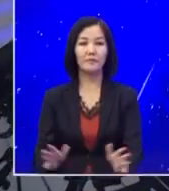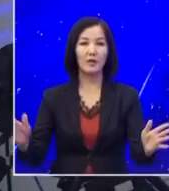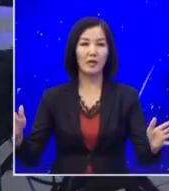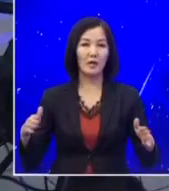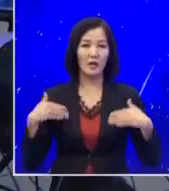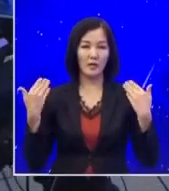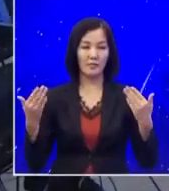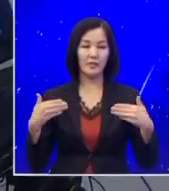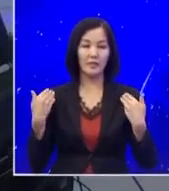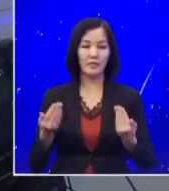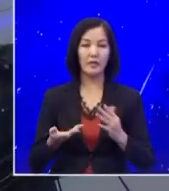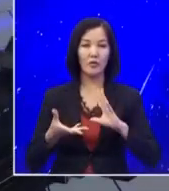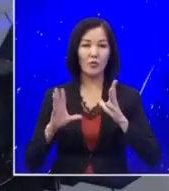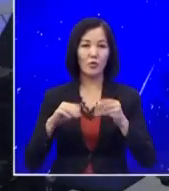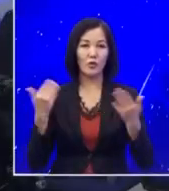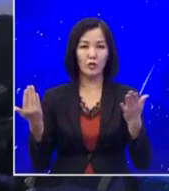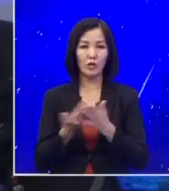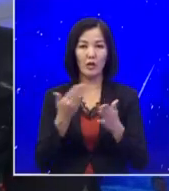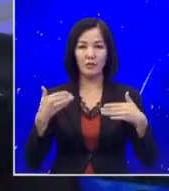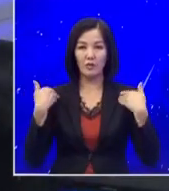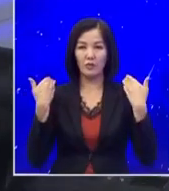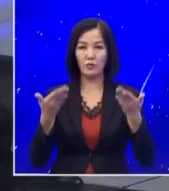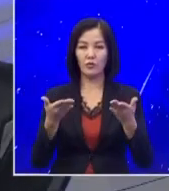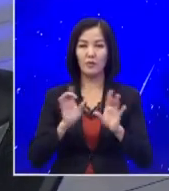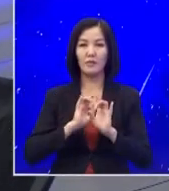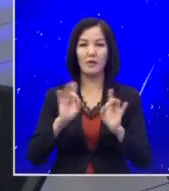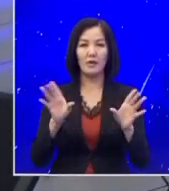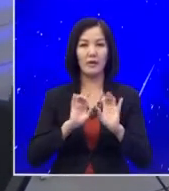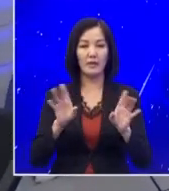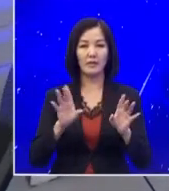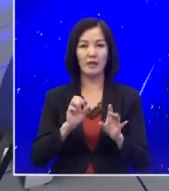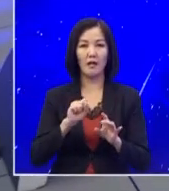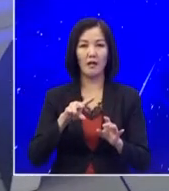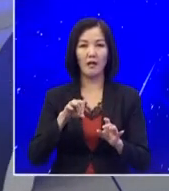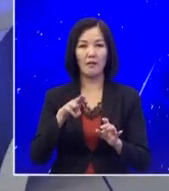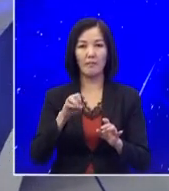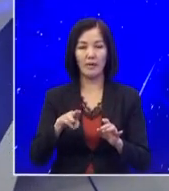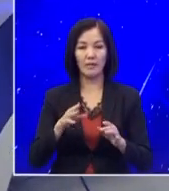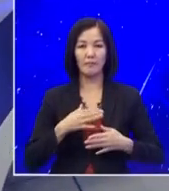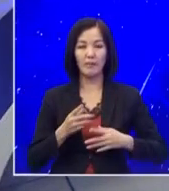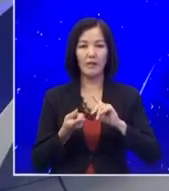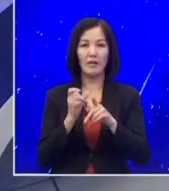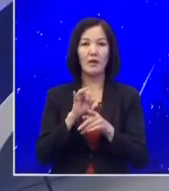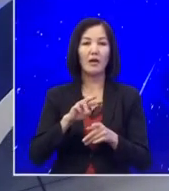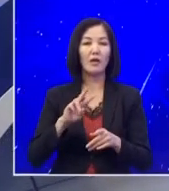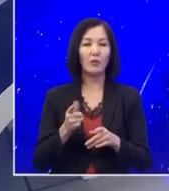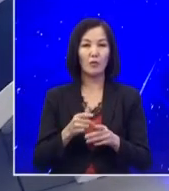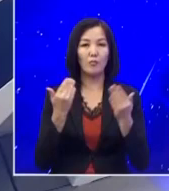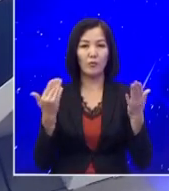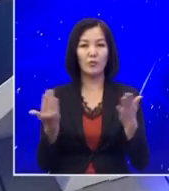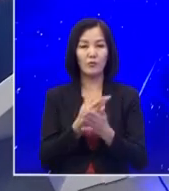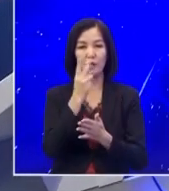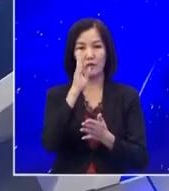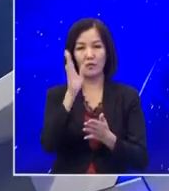Ассаламу алейкум, қадірменді көрермен, тікелей эфирде жаңалықтар, студияда Алмат Хамид, сурдо аудармада Айгүл Жұмашқызы. Бүгінгі